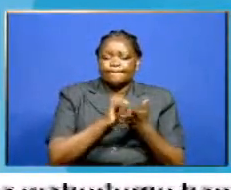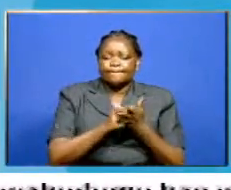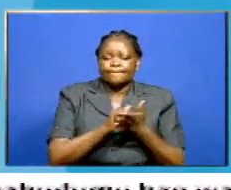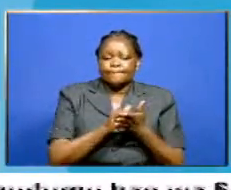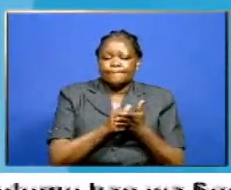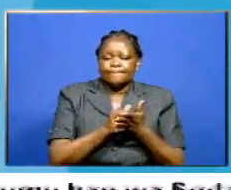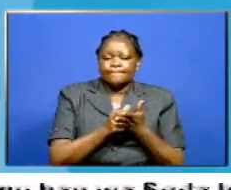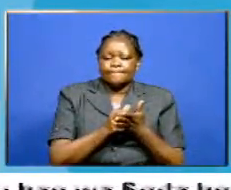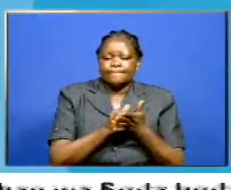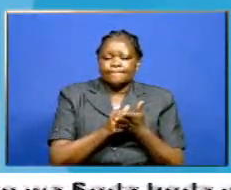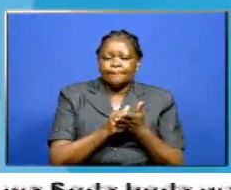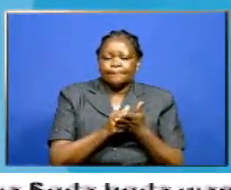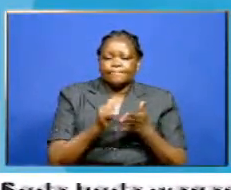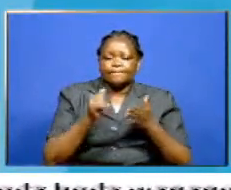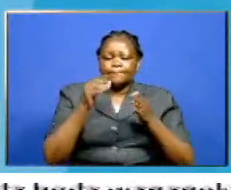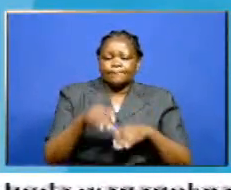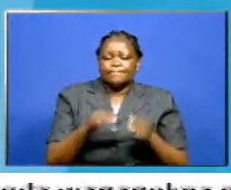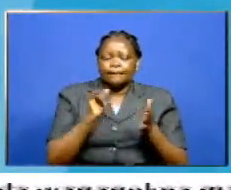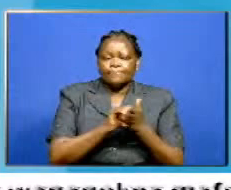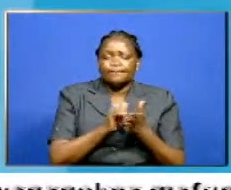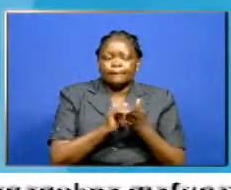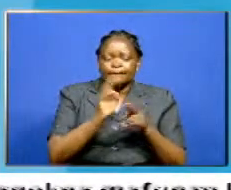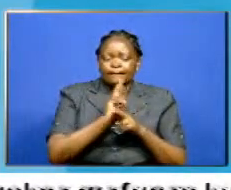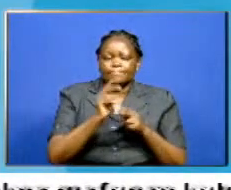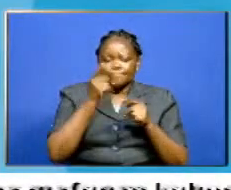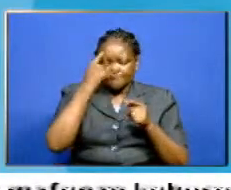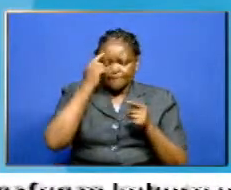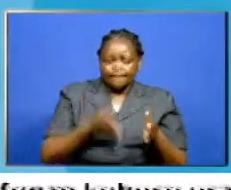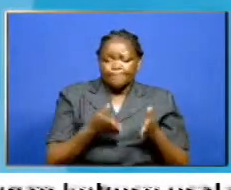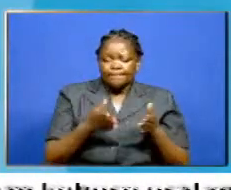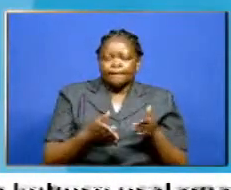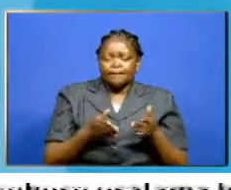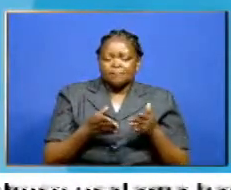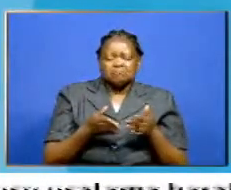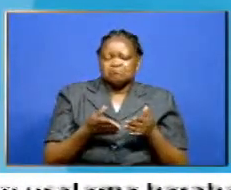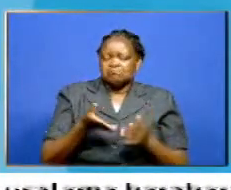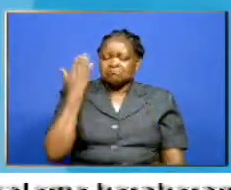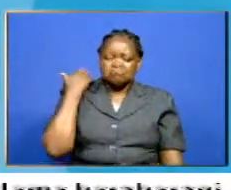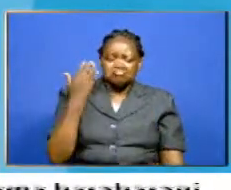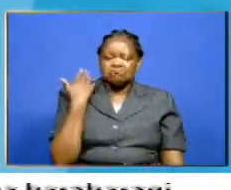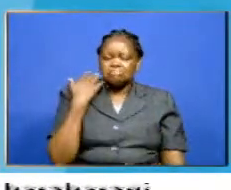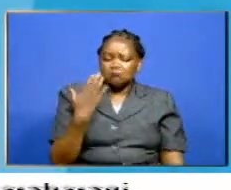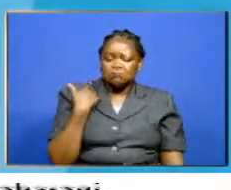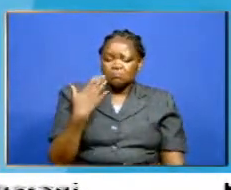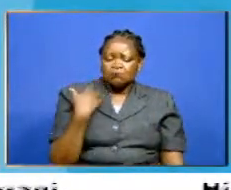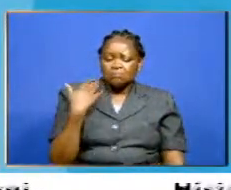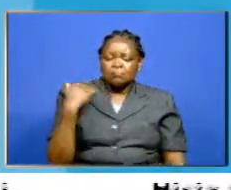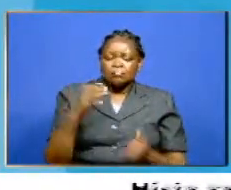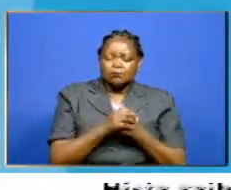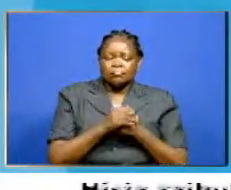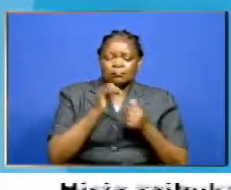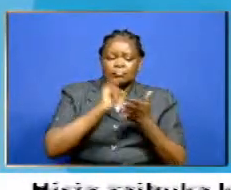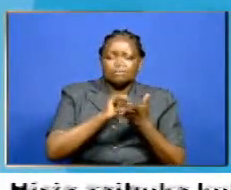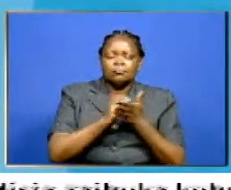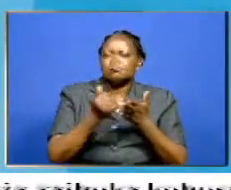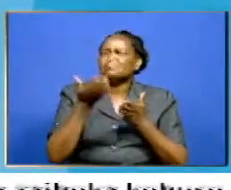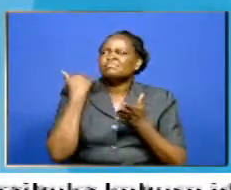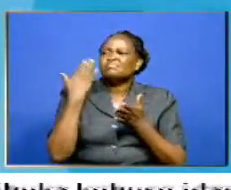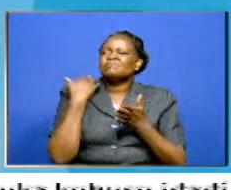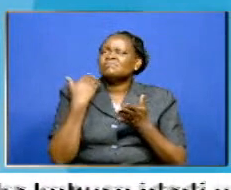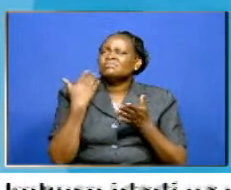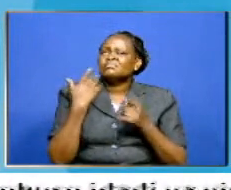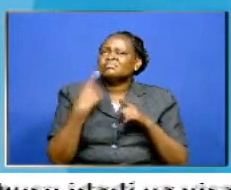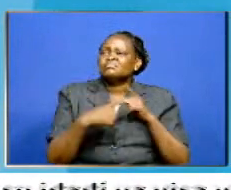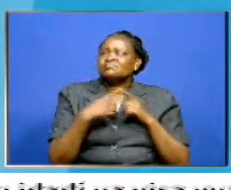ile formula ambayo inatumika kwa sasa imepitwa na wakati, kwa sababu unaangalia formula ilitumika maybe miaka